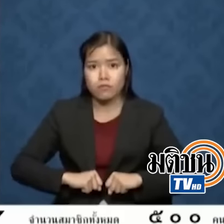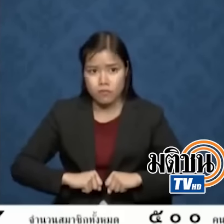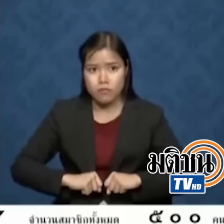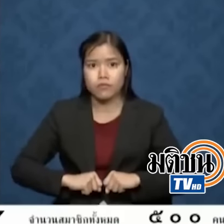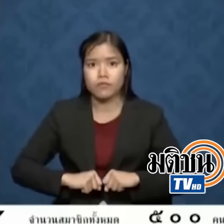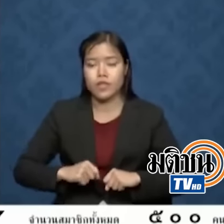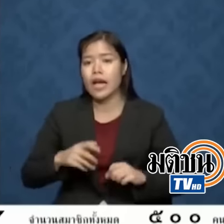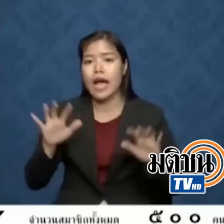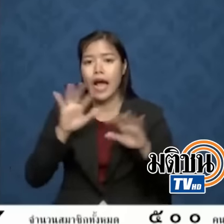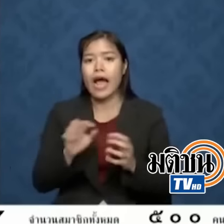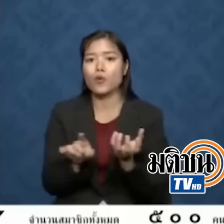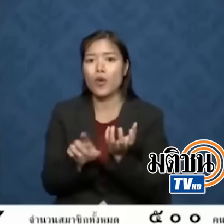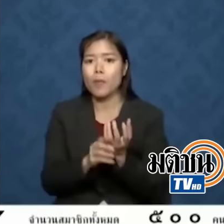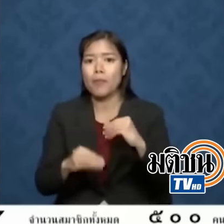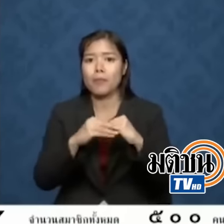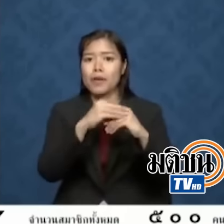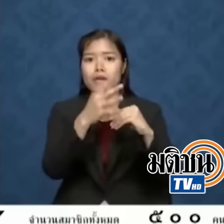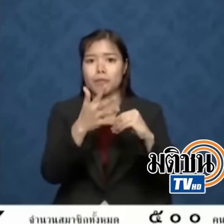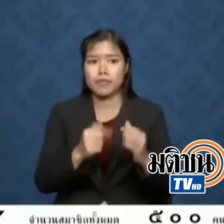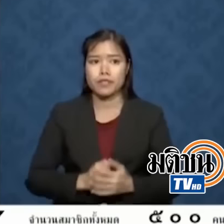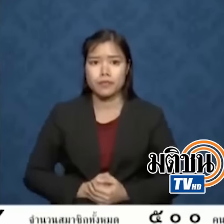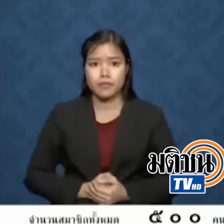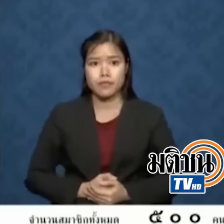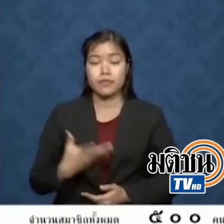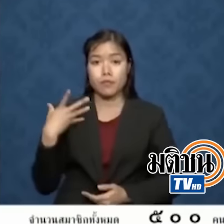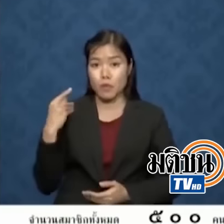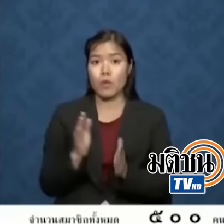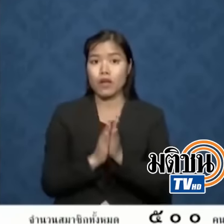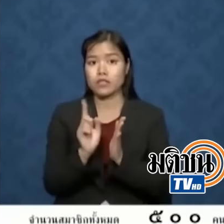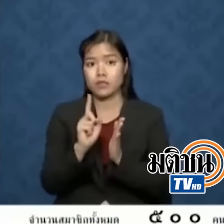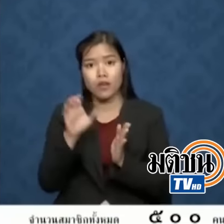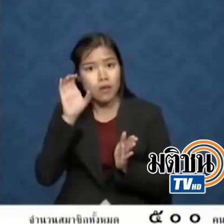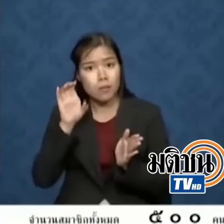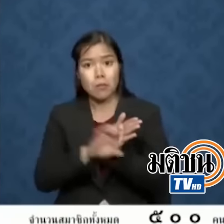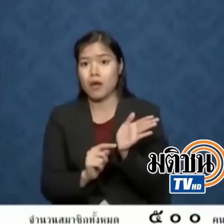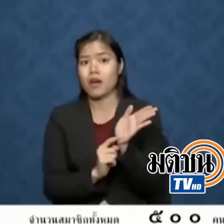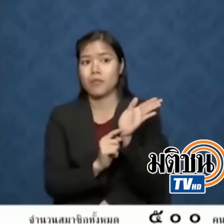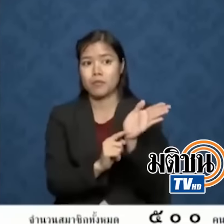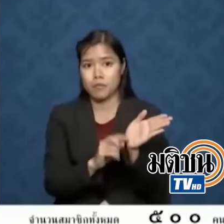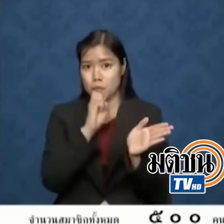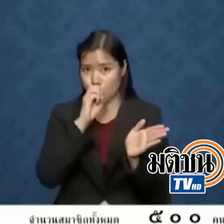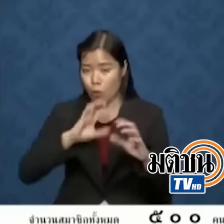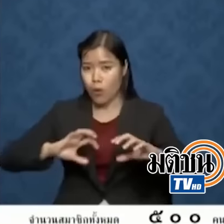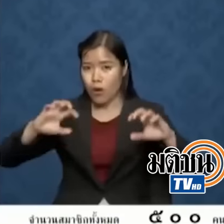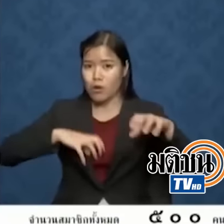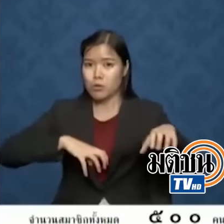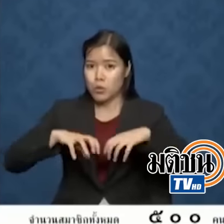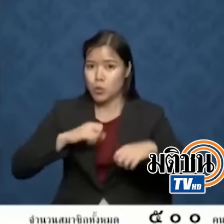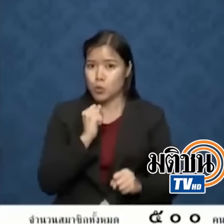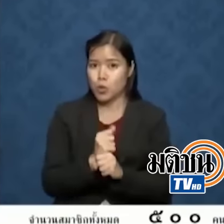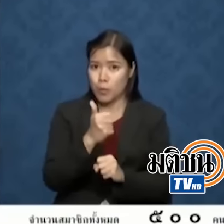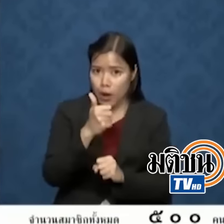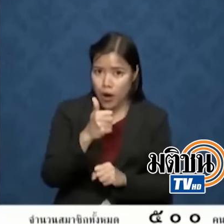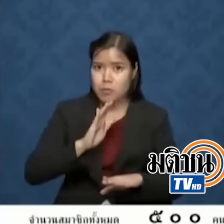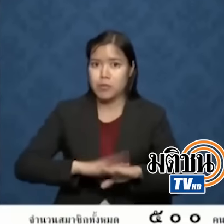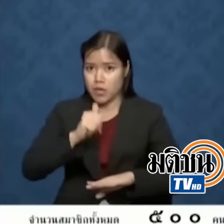อัปเกรด FTA เมื่อวานต้องชื่นชมท่านนะครับมีสไลด์หน้าหนึ่งท่านนำมาแสดงว่าท่านบริหารราชการแบบมืออาชีพทำงานเป็นมีไทม์